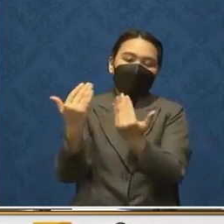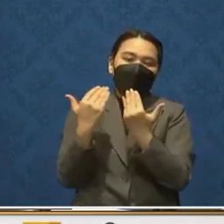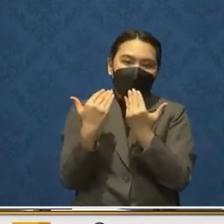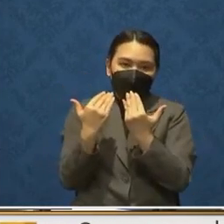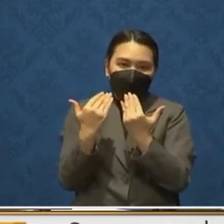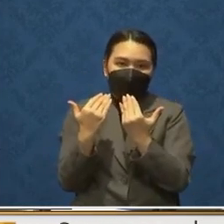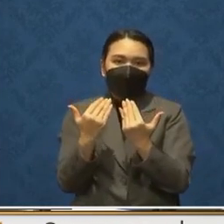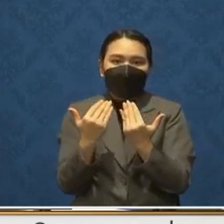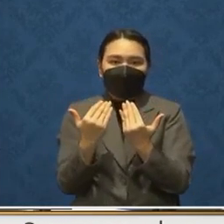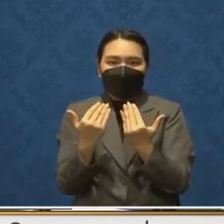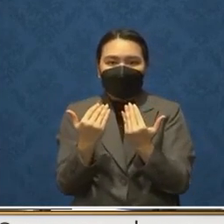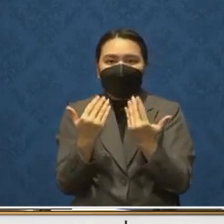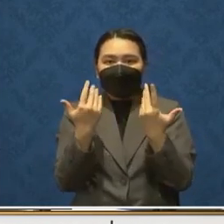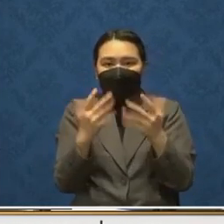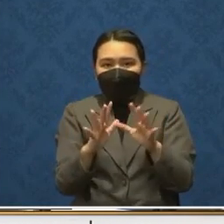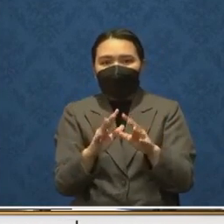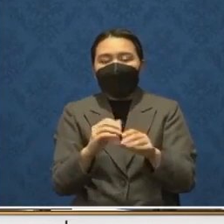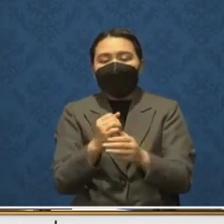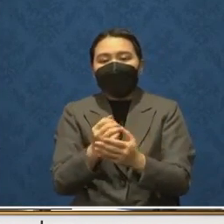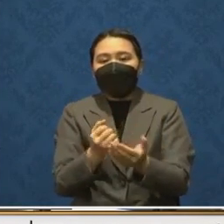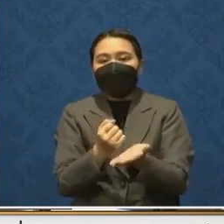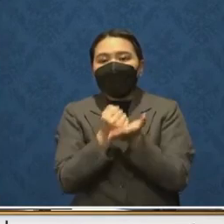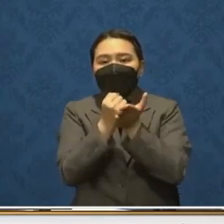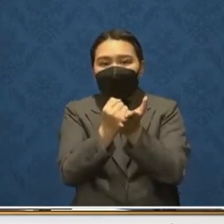มาเอาวจ่ายใหลพกและ 2,000 บาท